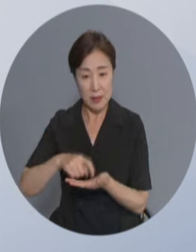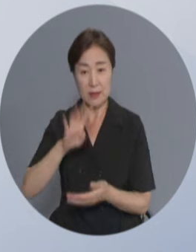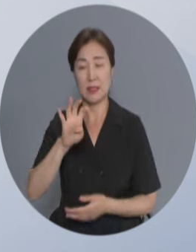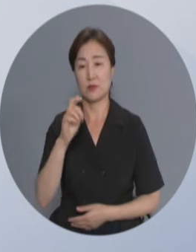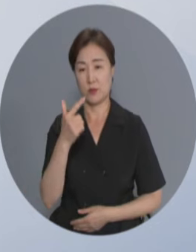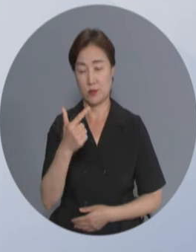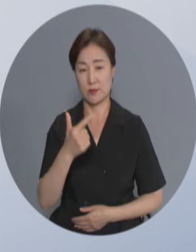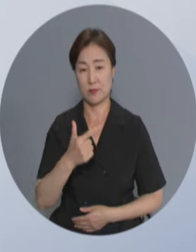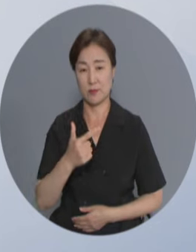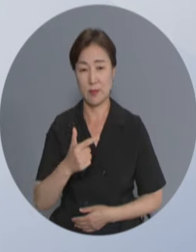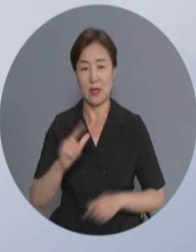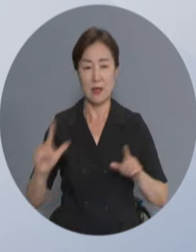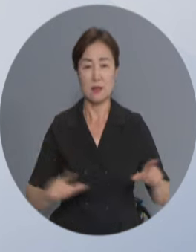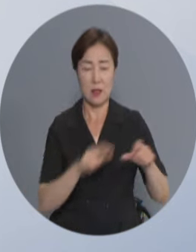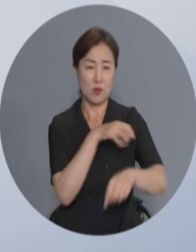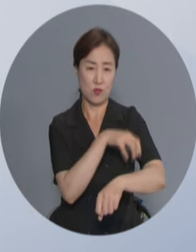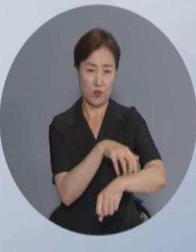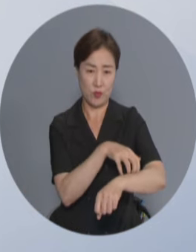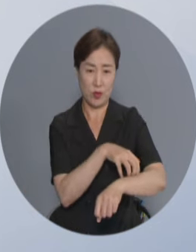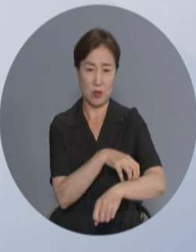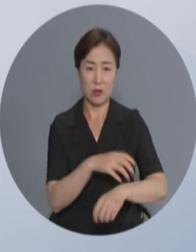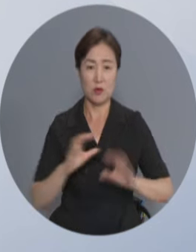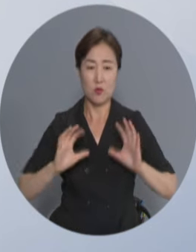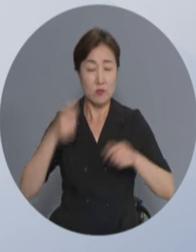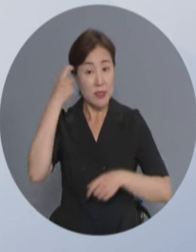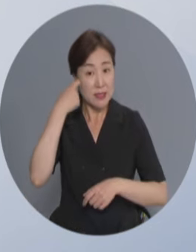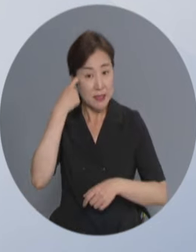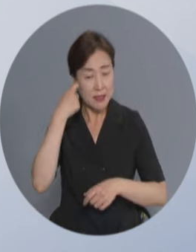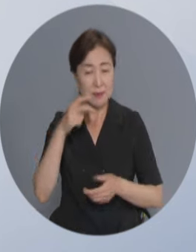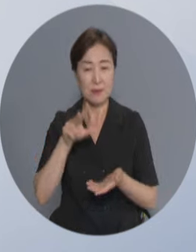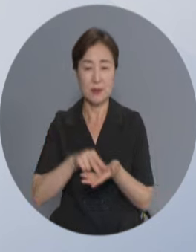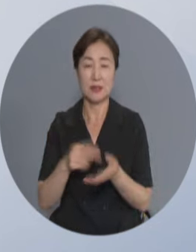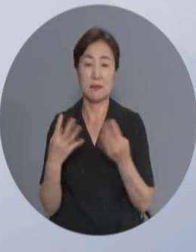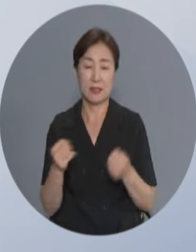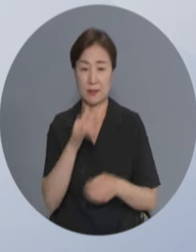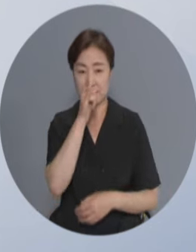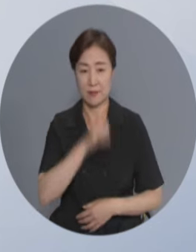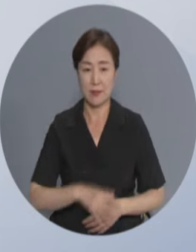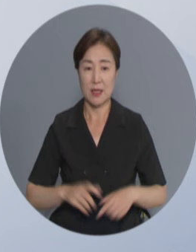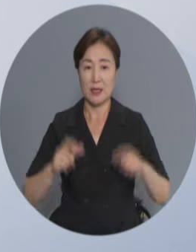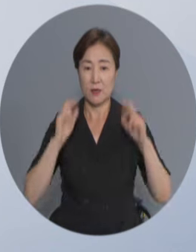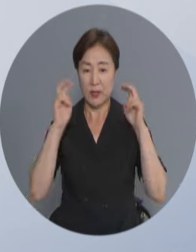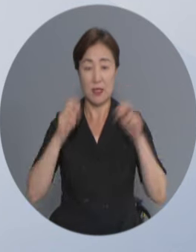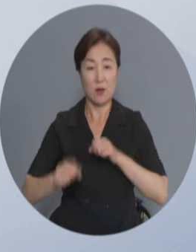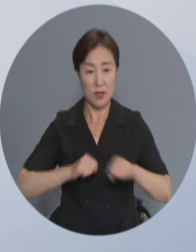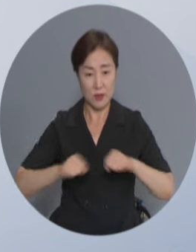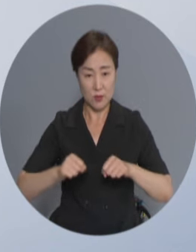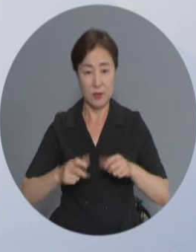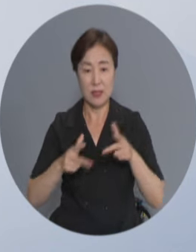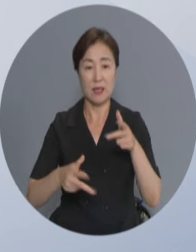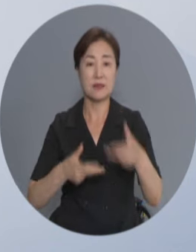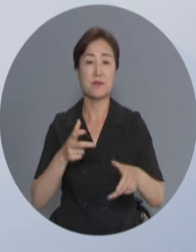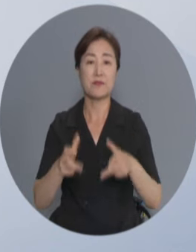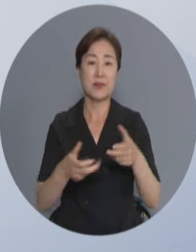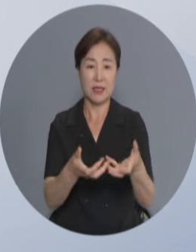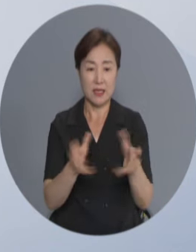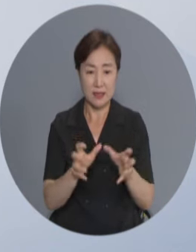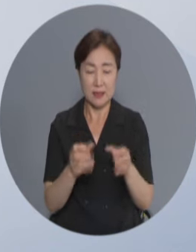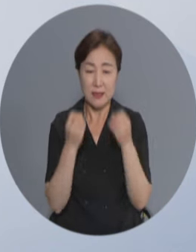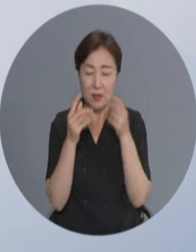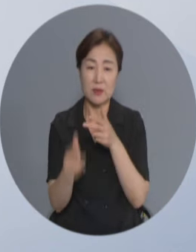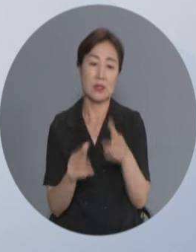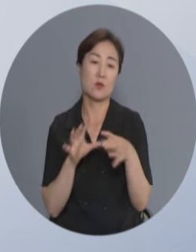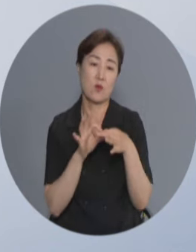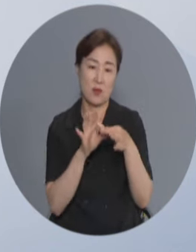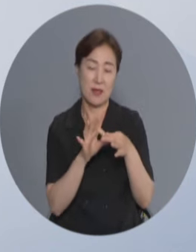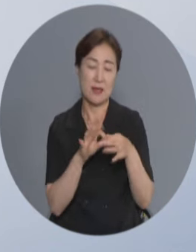46건. 생활 불편해소 등 국민 체감 과제가 가장 많았고 기업활동, 산업단지, 신산업과 관련된